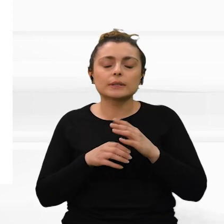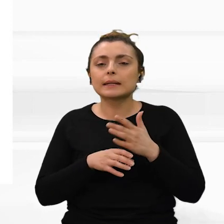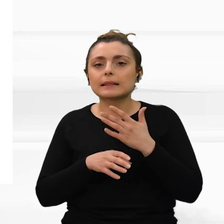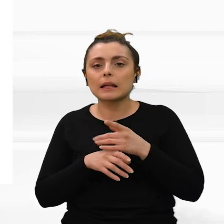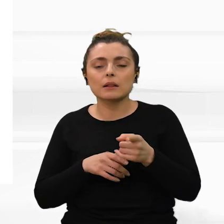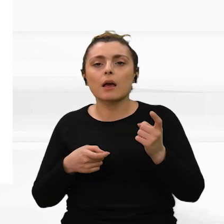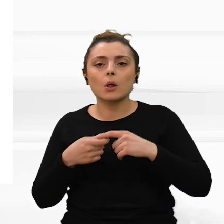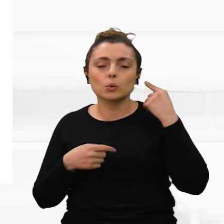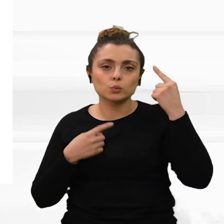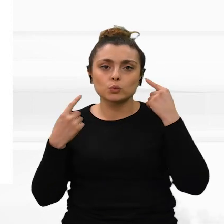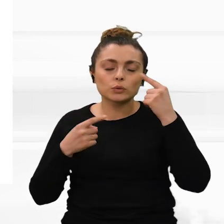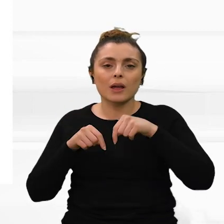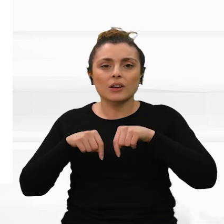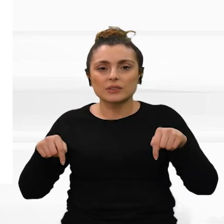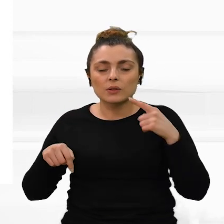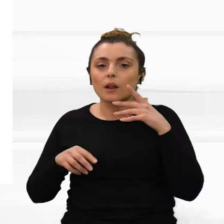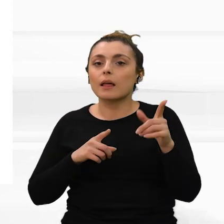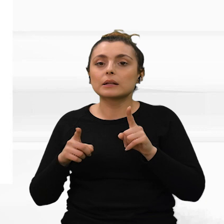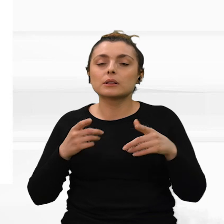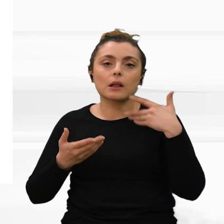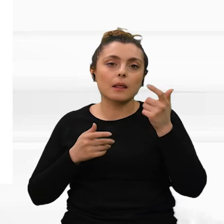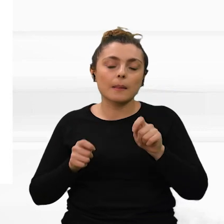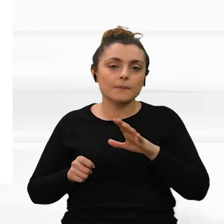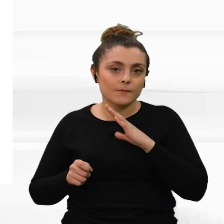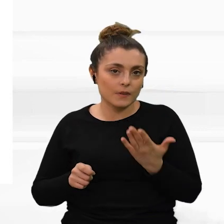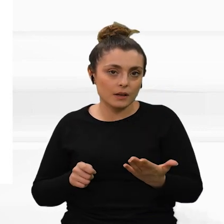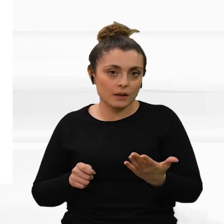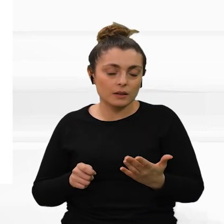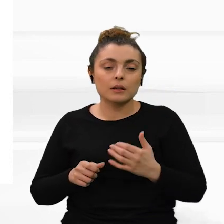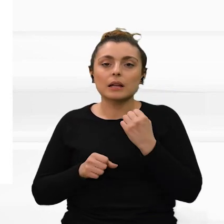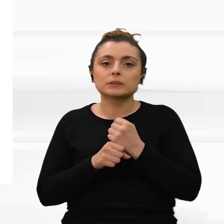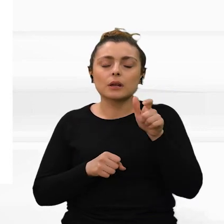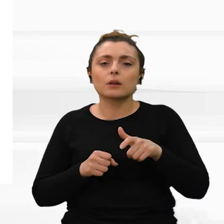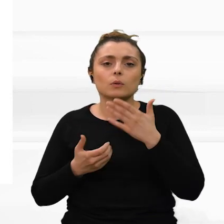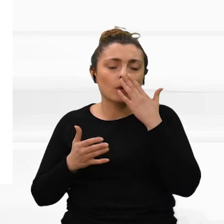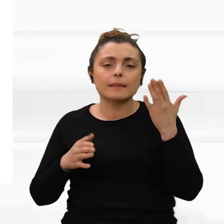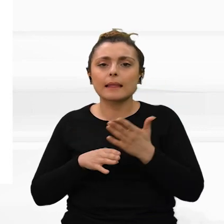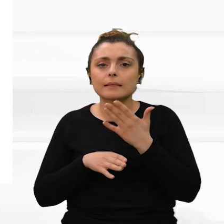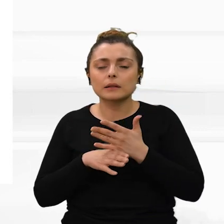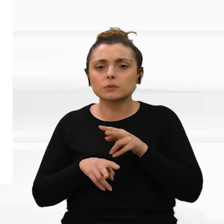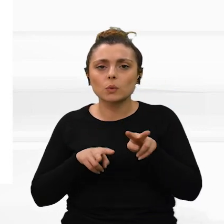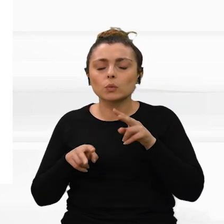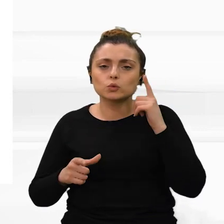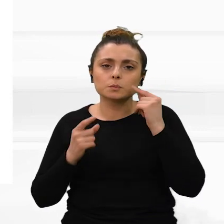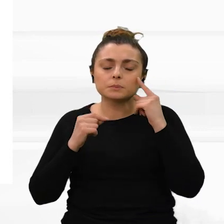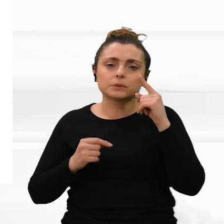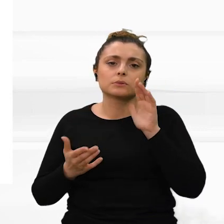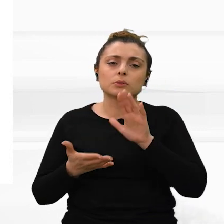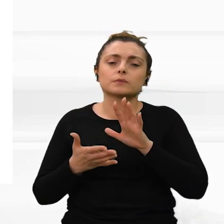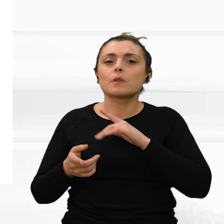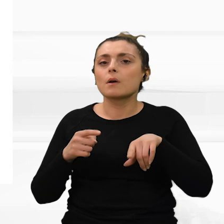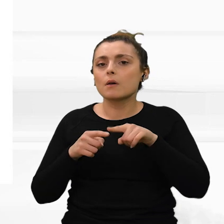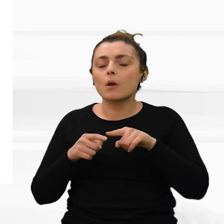parçada Nedensellik ile ilgili düşüncesini Aşağıdakilerden hangisi ifade etmektedir Gazali doğadaki nedensel yönelik şüpheci bir